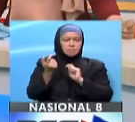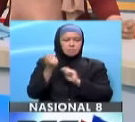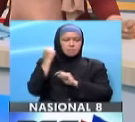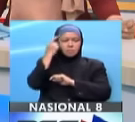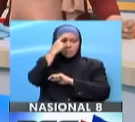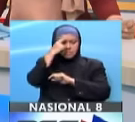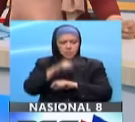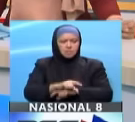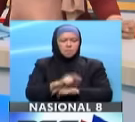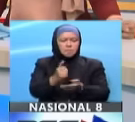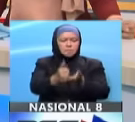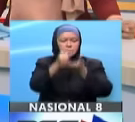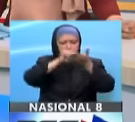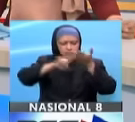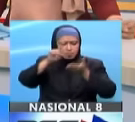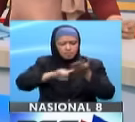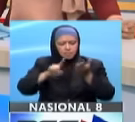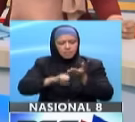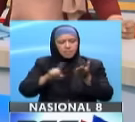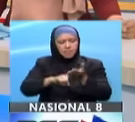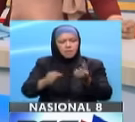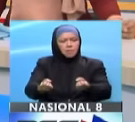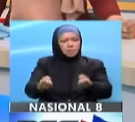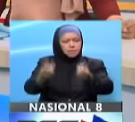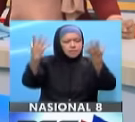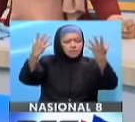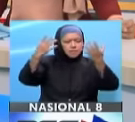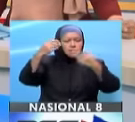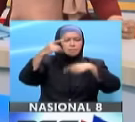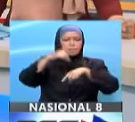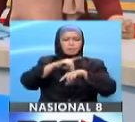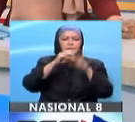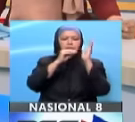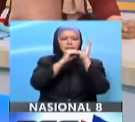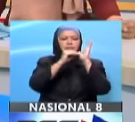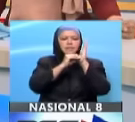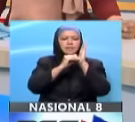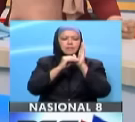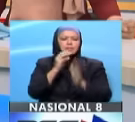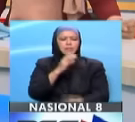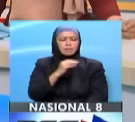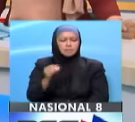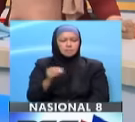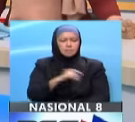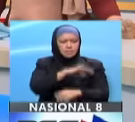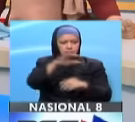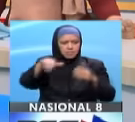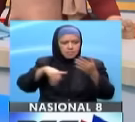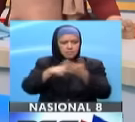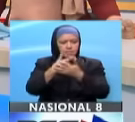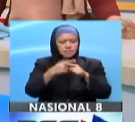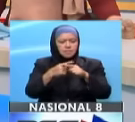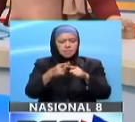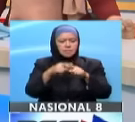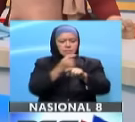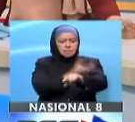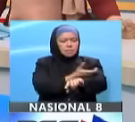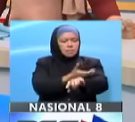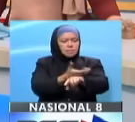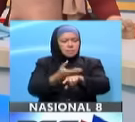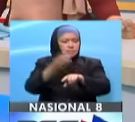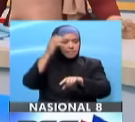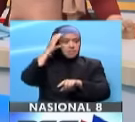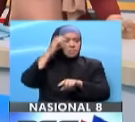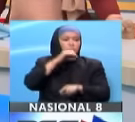berhubung pengeboman di Bangkok, Thailand bulan lalu. Kesemua suspek yang berketurunan etnik Uyghur Cina berusia lingkungan